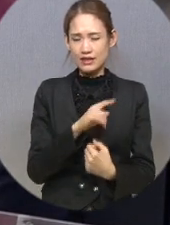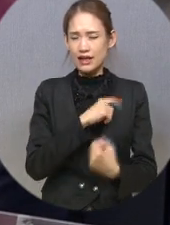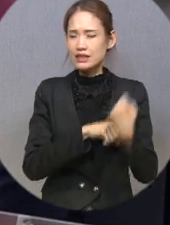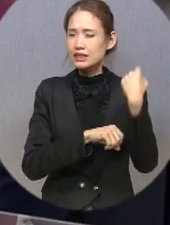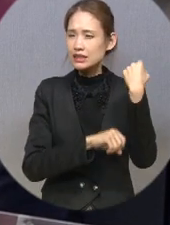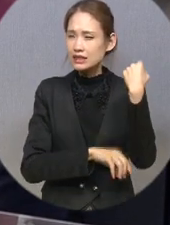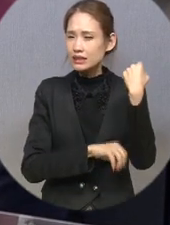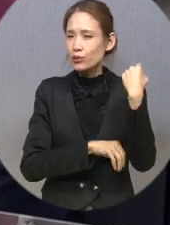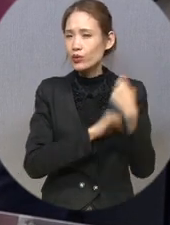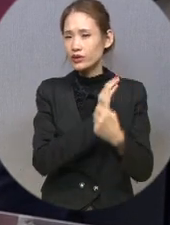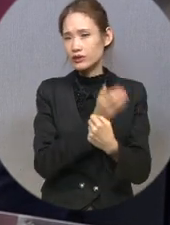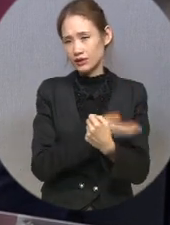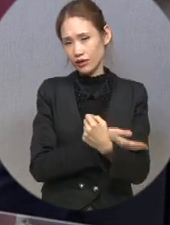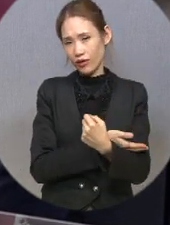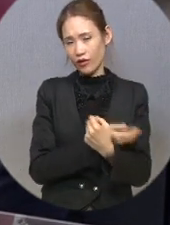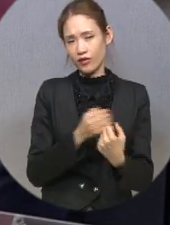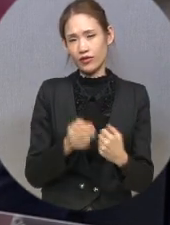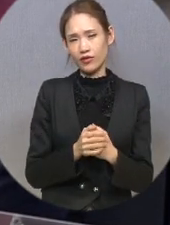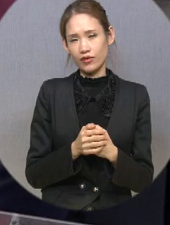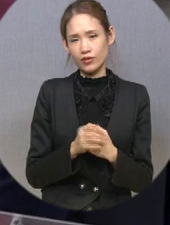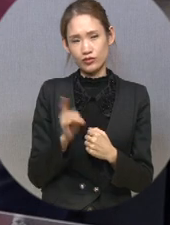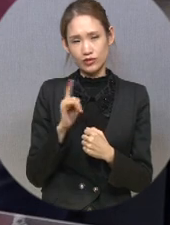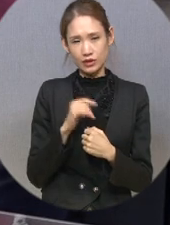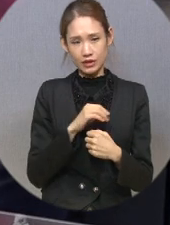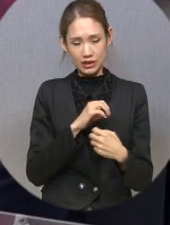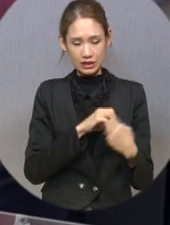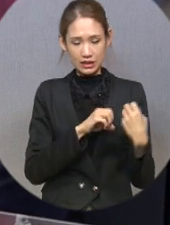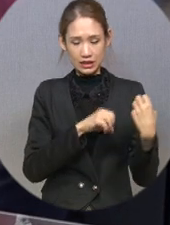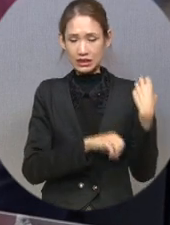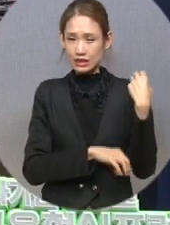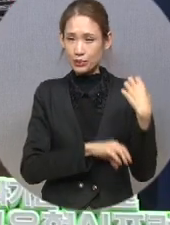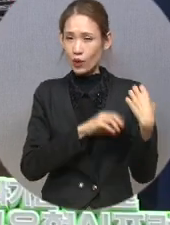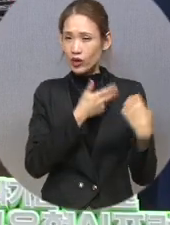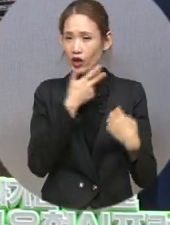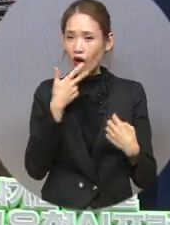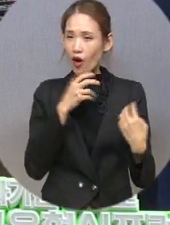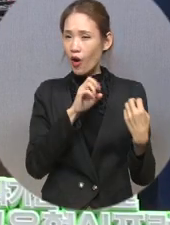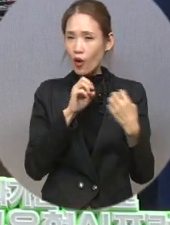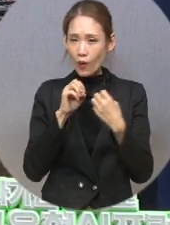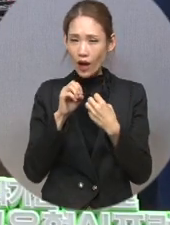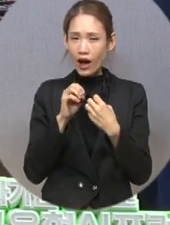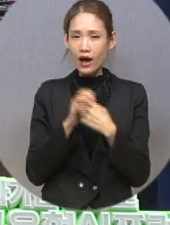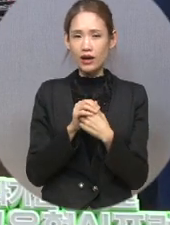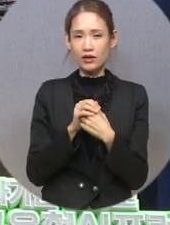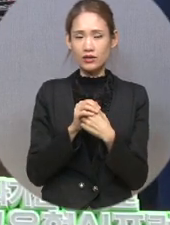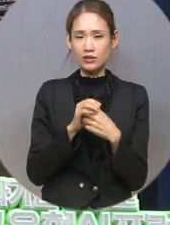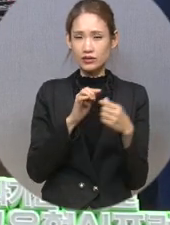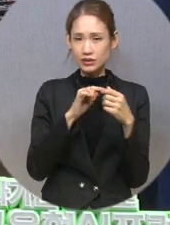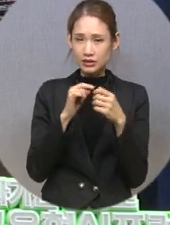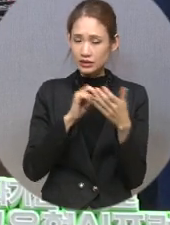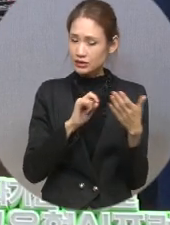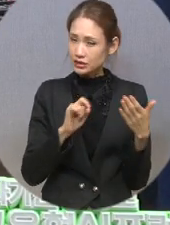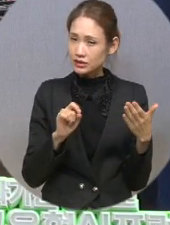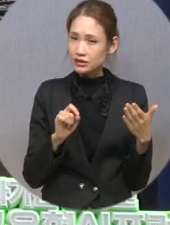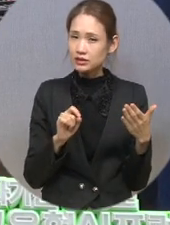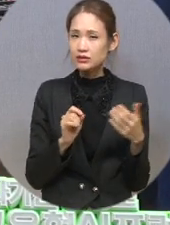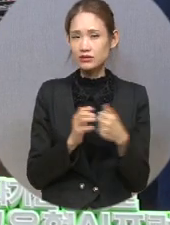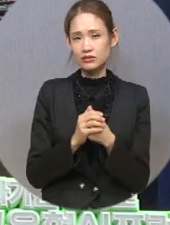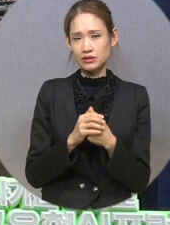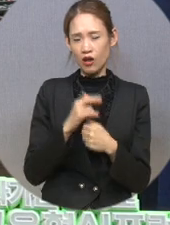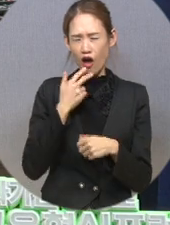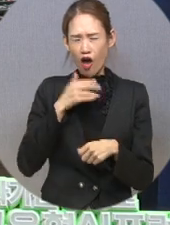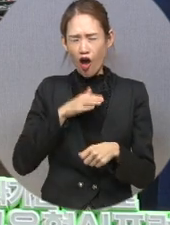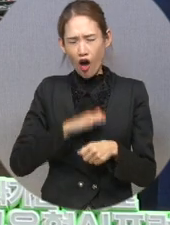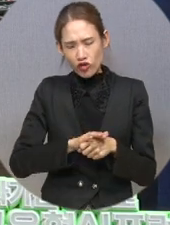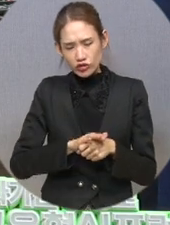세무를 한다든가, 누구하고 뭐 기본적인 영어 회화를 한다든가, 또는 뭐 글을 쓴다든가, 자기가 억울할